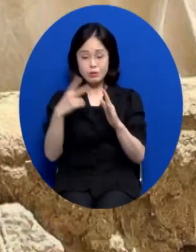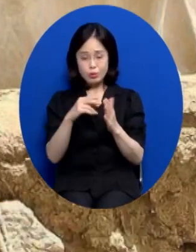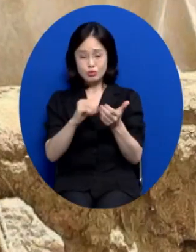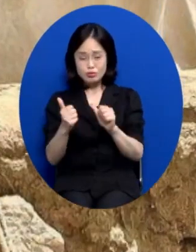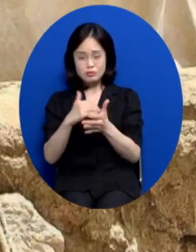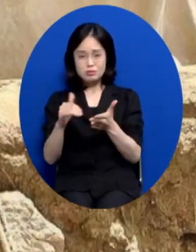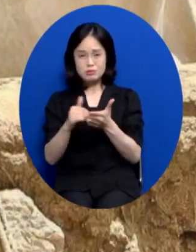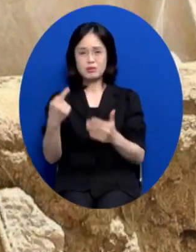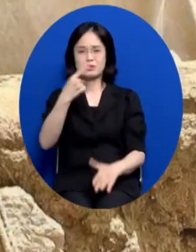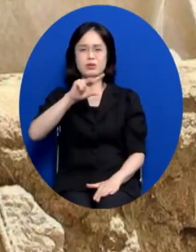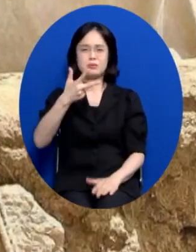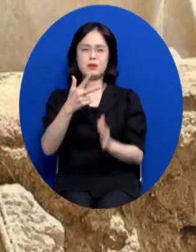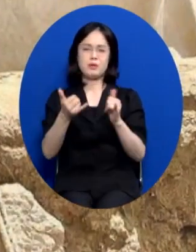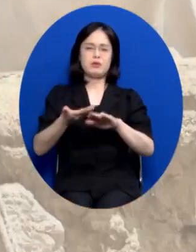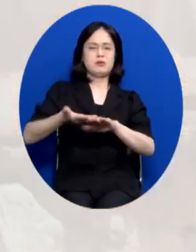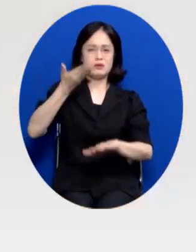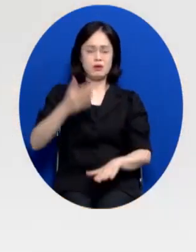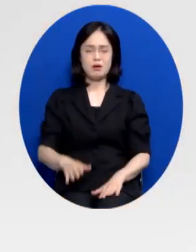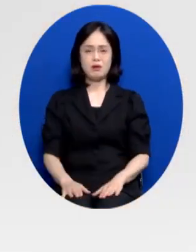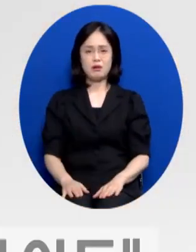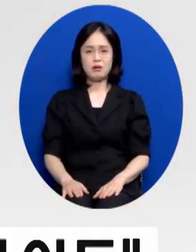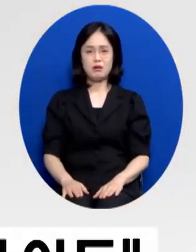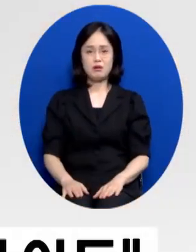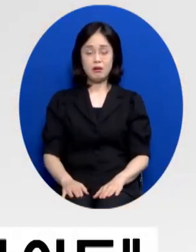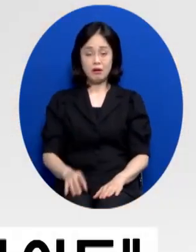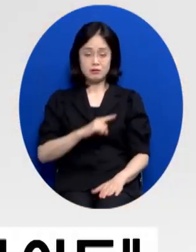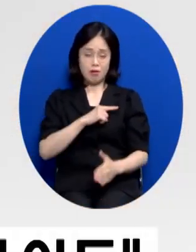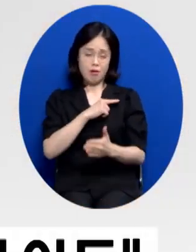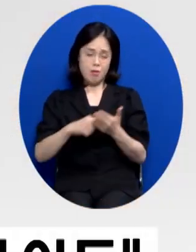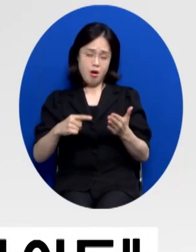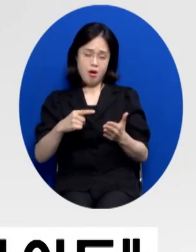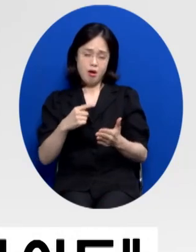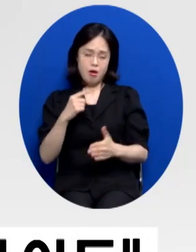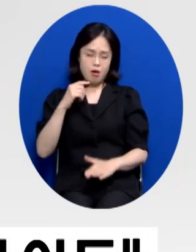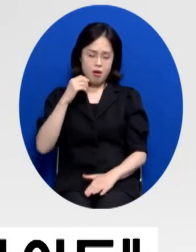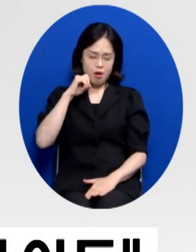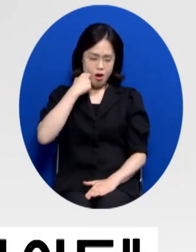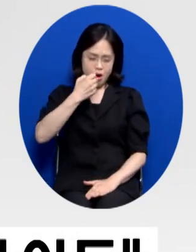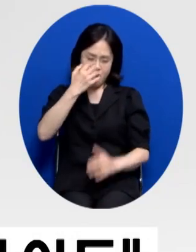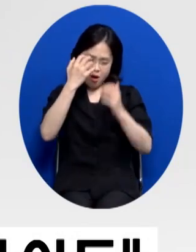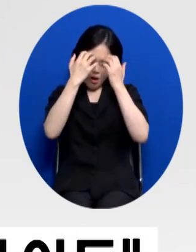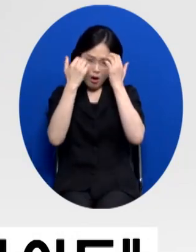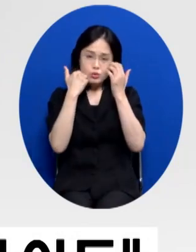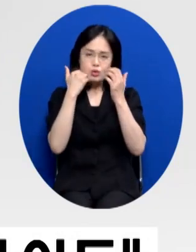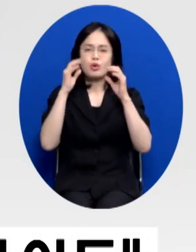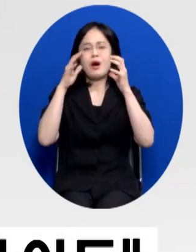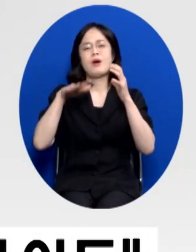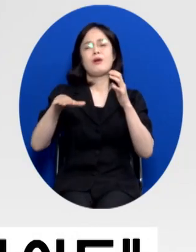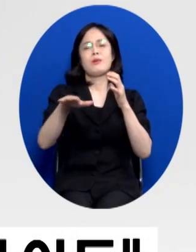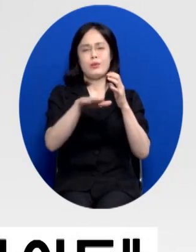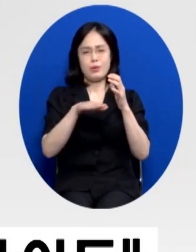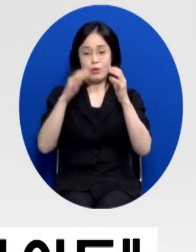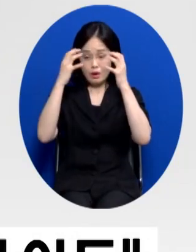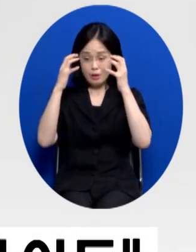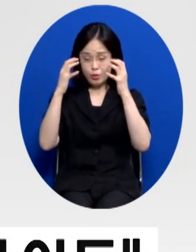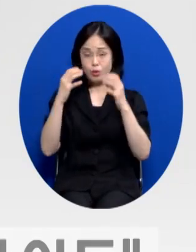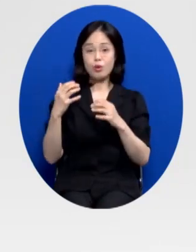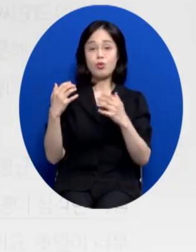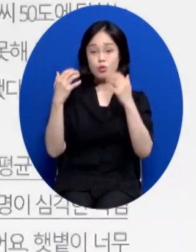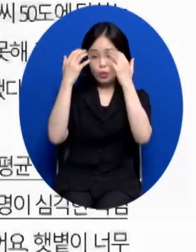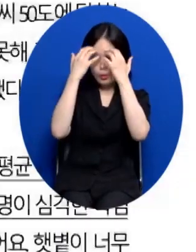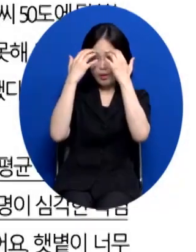피해가 컸다며 기후비기의 최대 피해자는 가장 소외된 지역의 아동으로 파키스탄의 피해를 좌시할 수 없다고 전했습니다